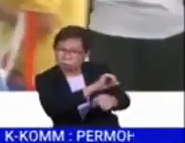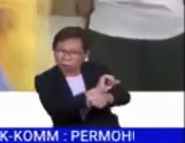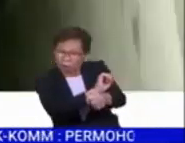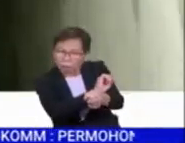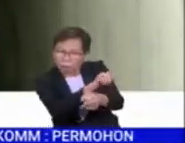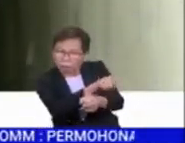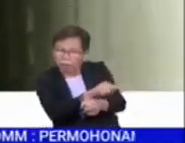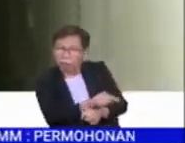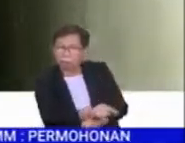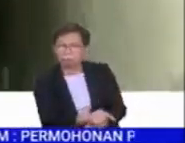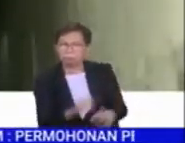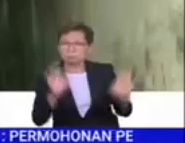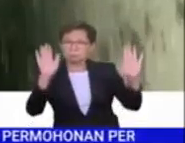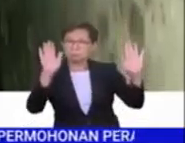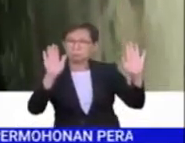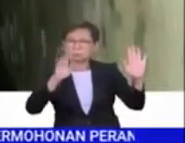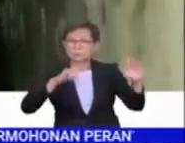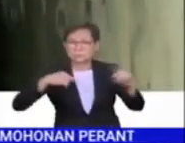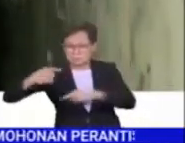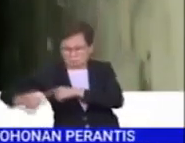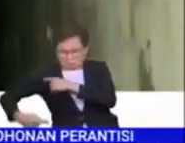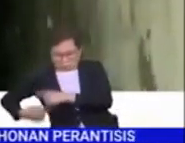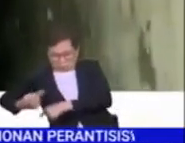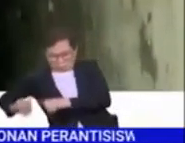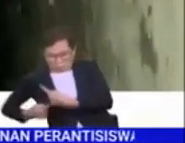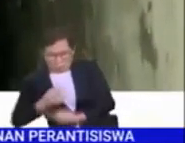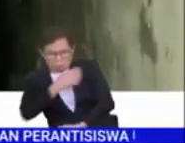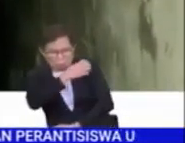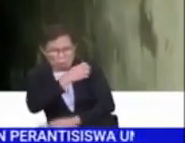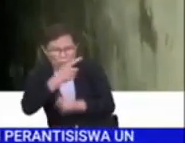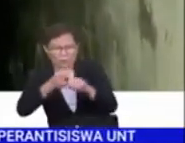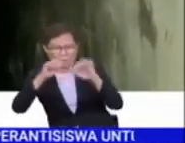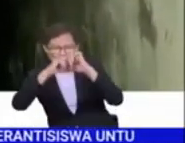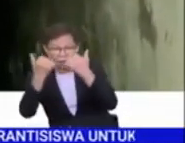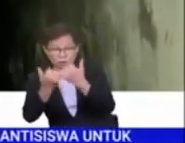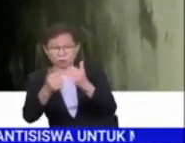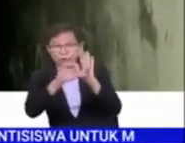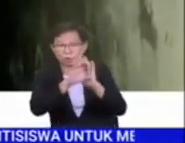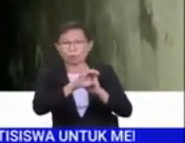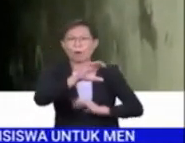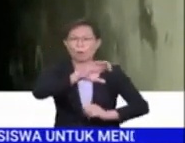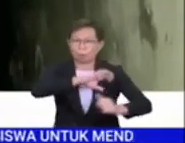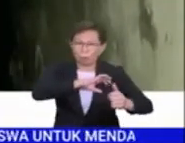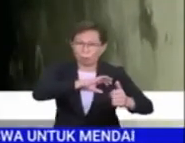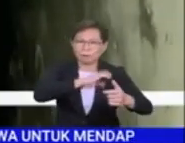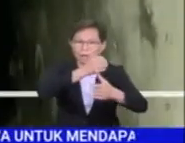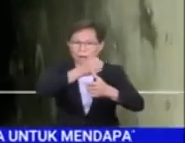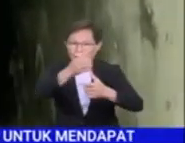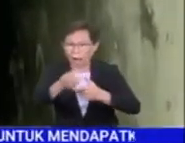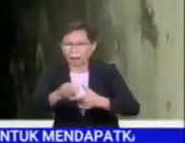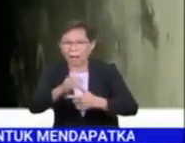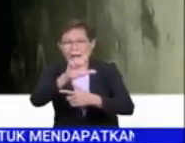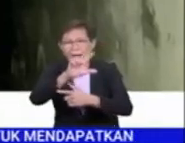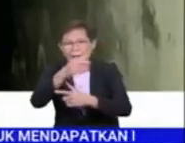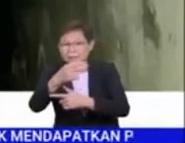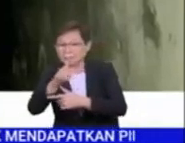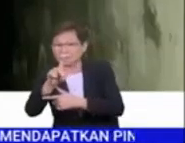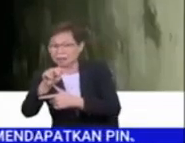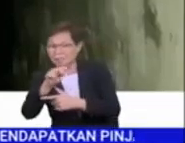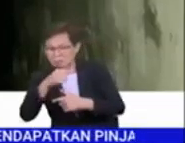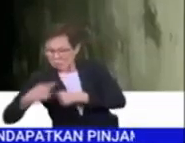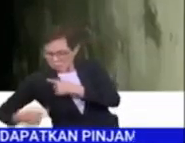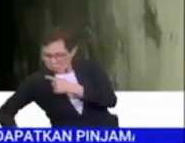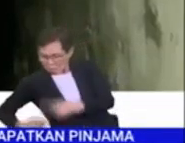contohlah. Menyamar sebagai pegawai dari agensi seperti PDRM mahupun LHDM